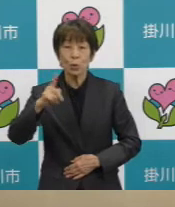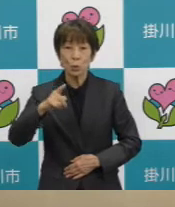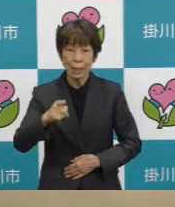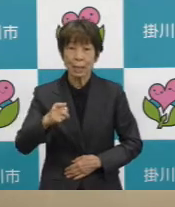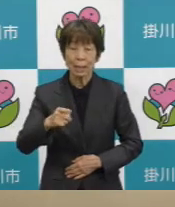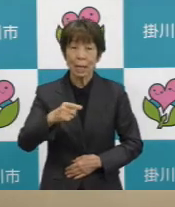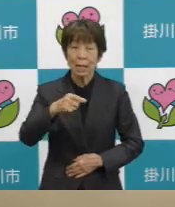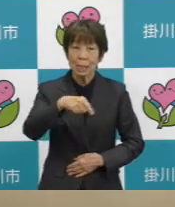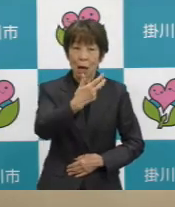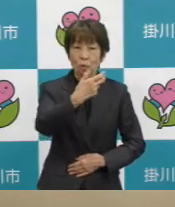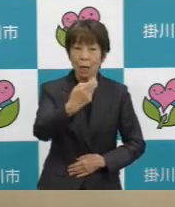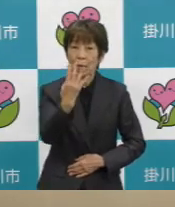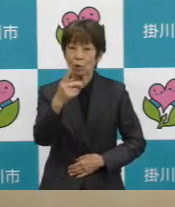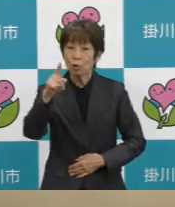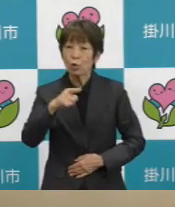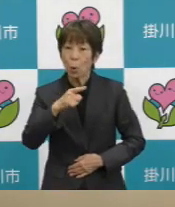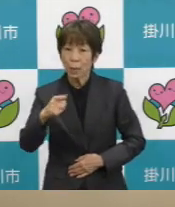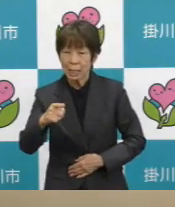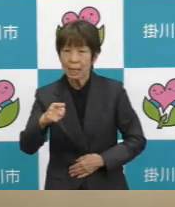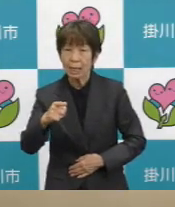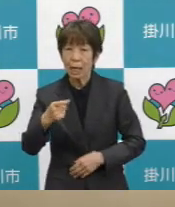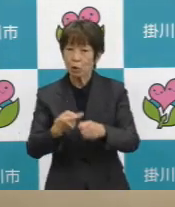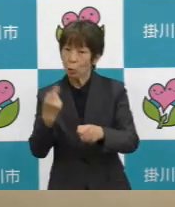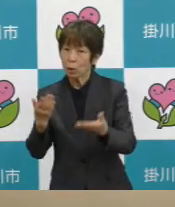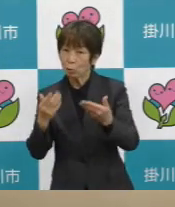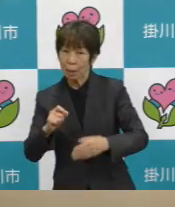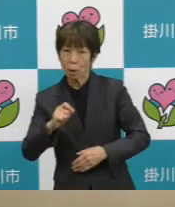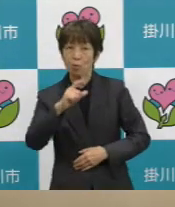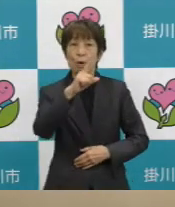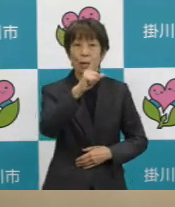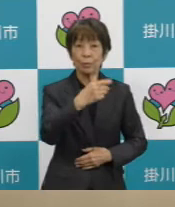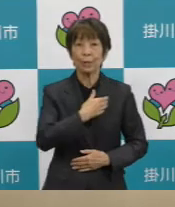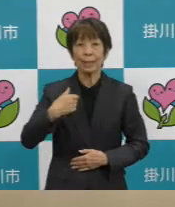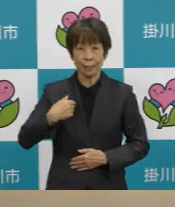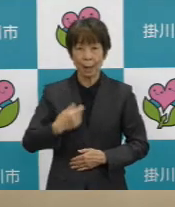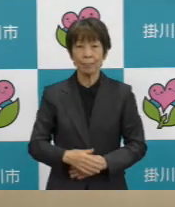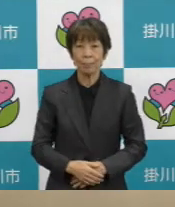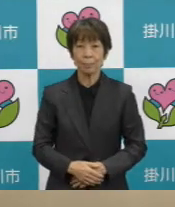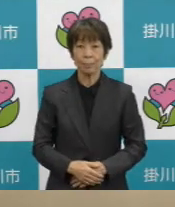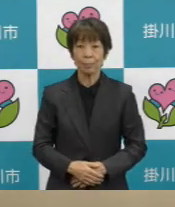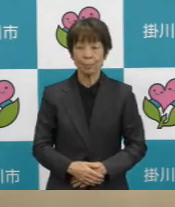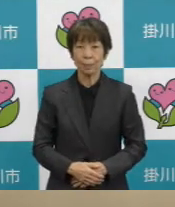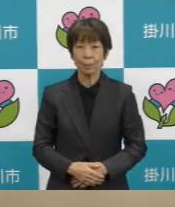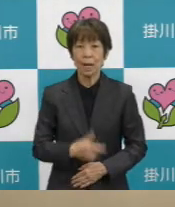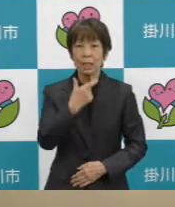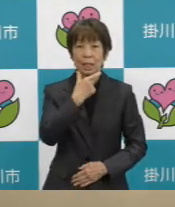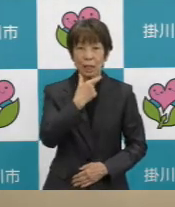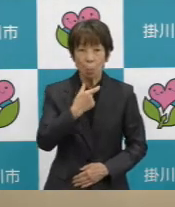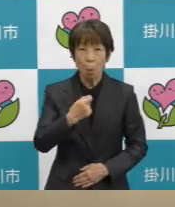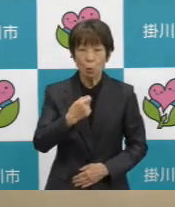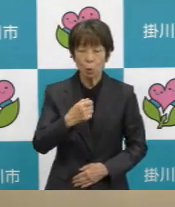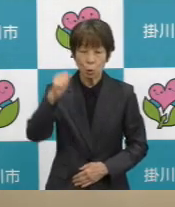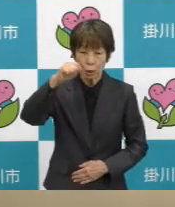174人多く入所をしていただくことができました。また希望する